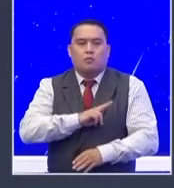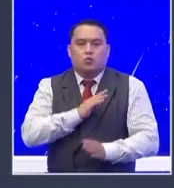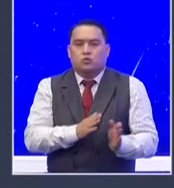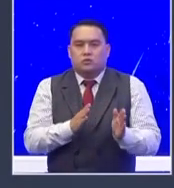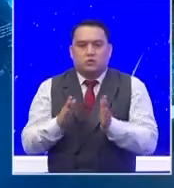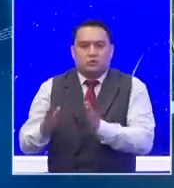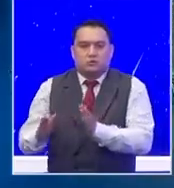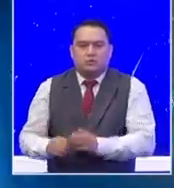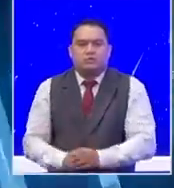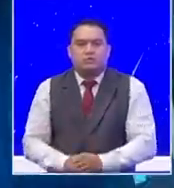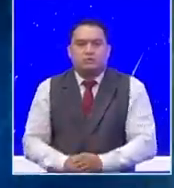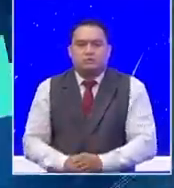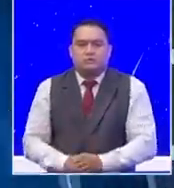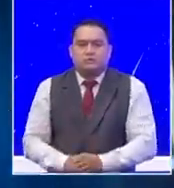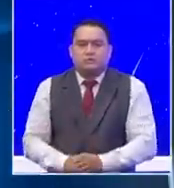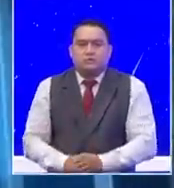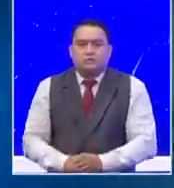сетей.